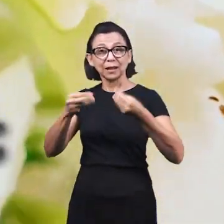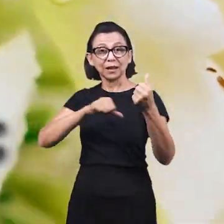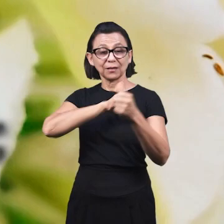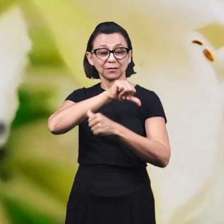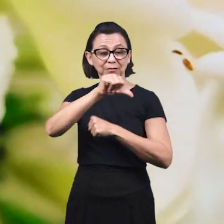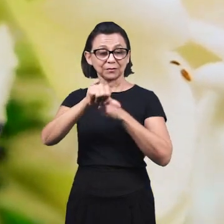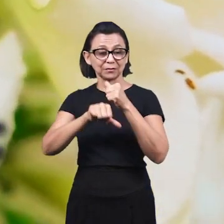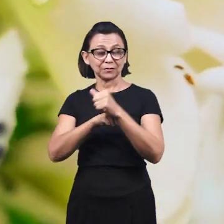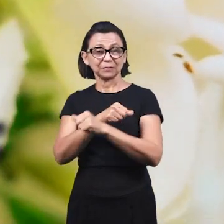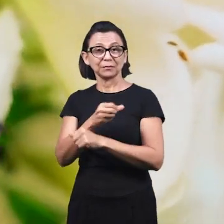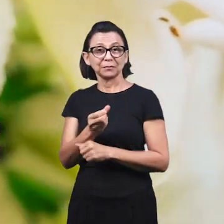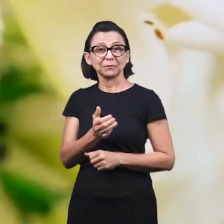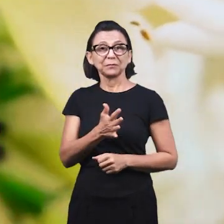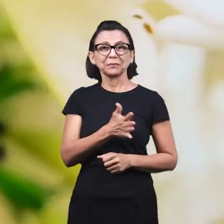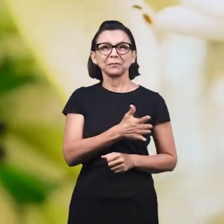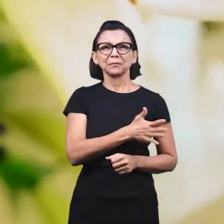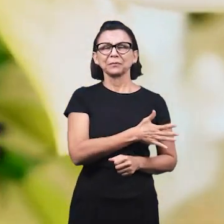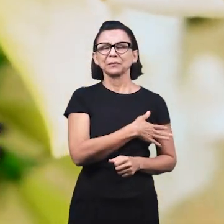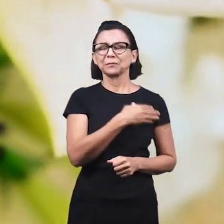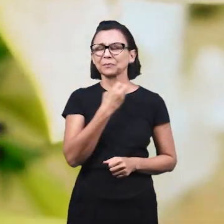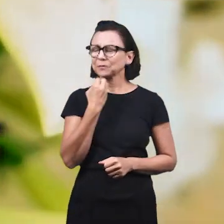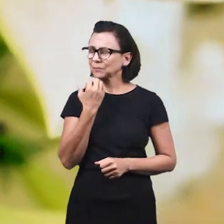и дал нам жизнь новую.